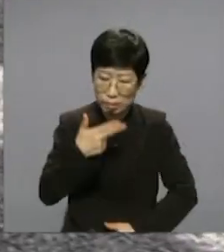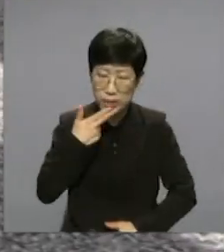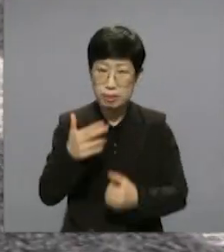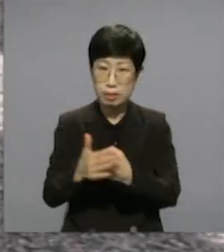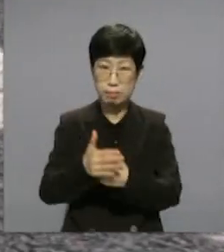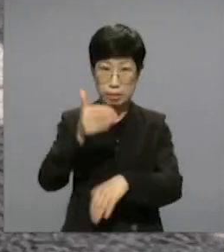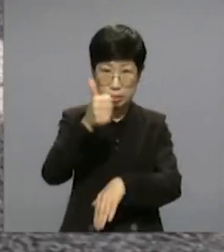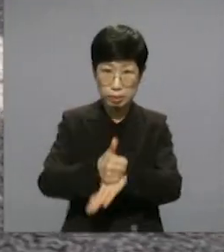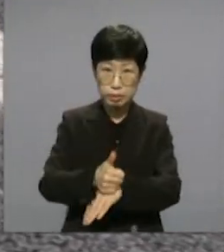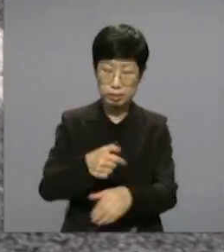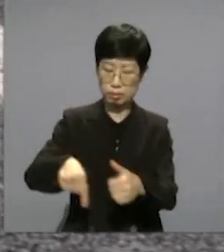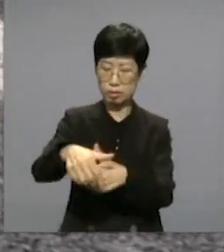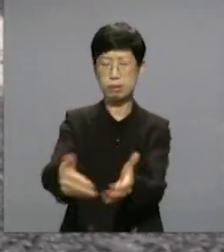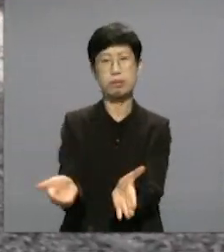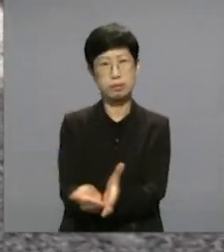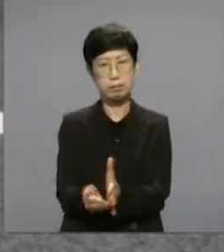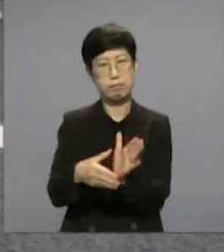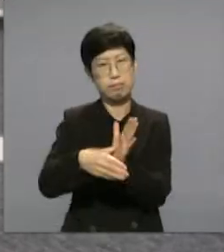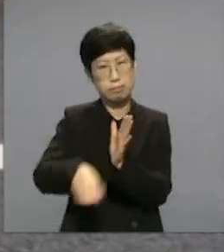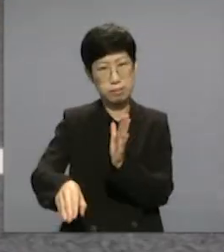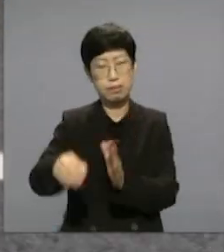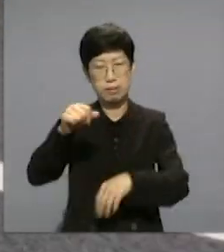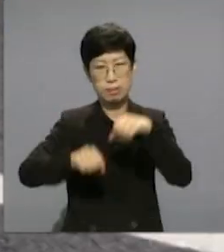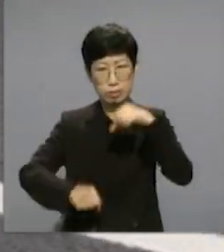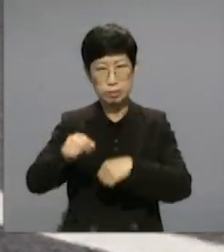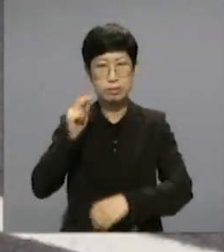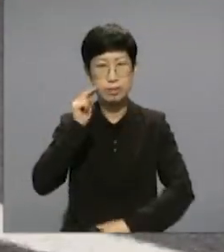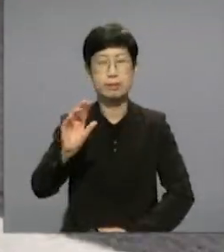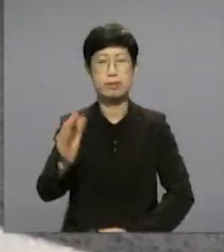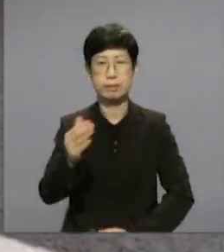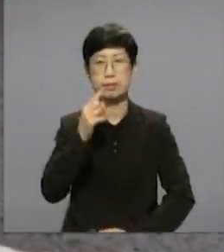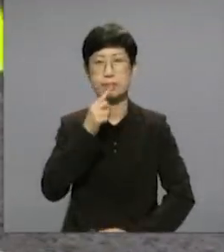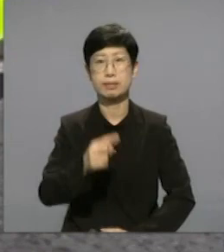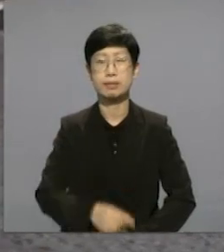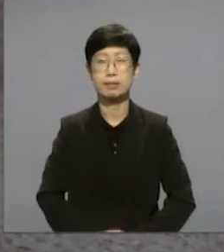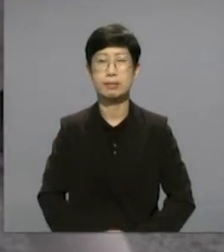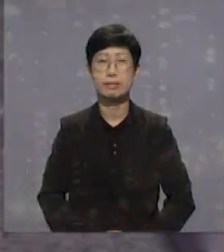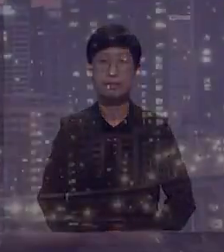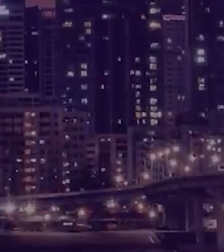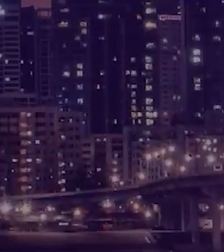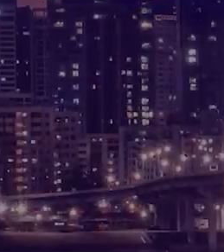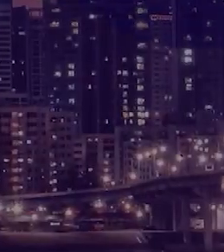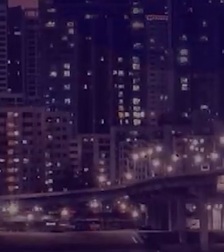급진화하는 근본적인 이유라고 지적합니다. 월드뉴스 정진호입니다.